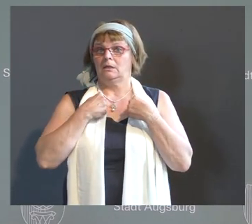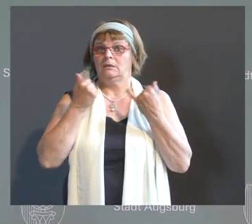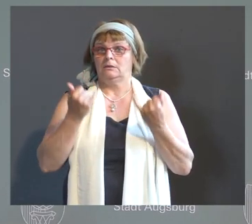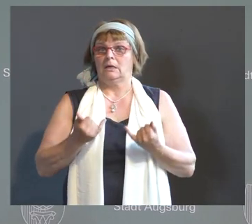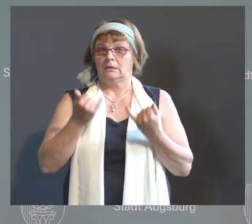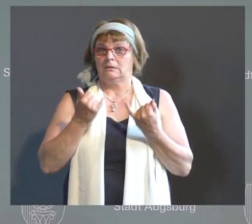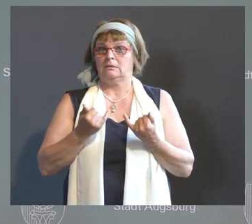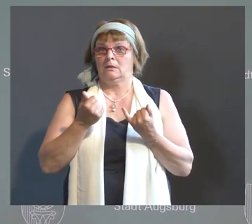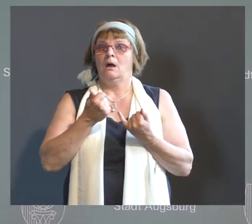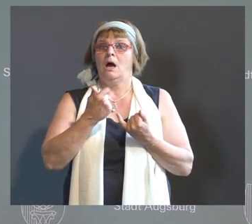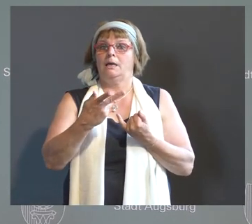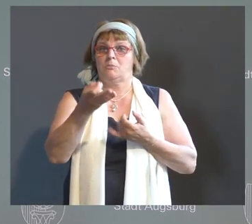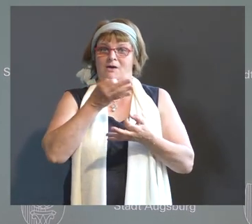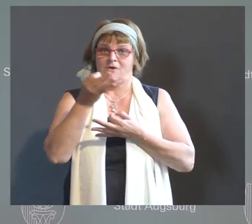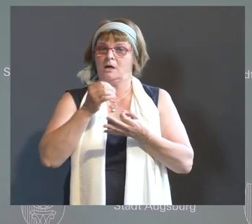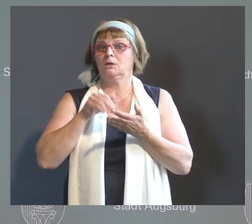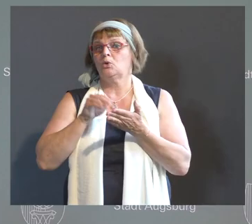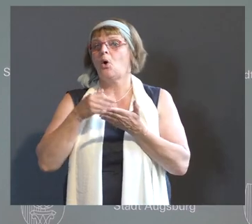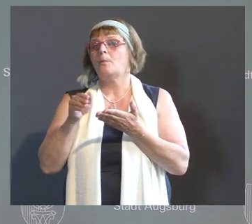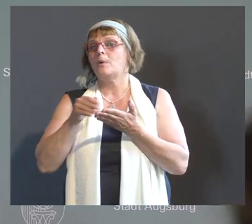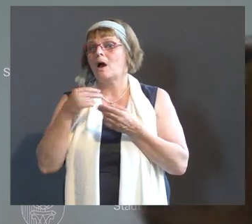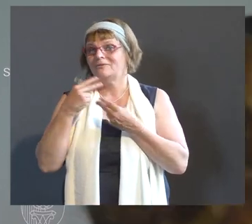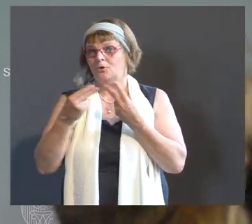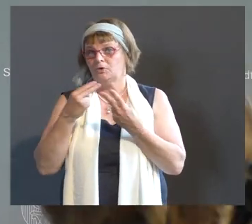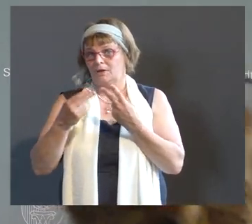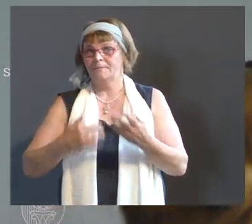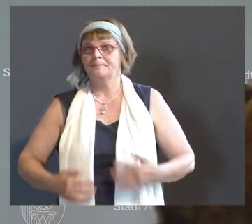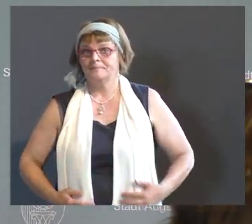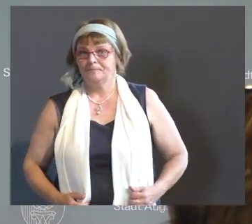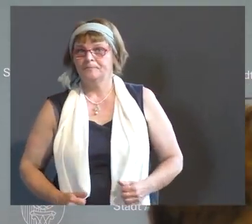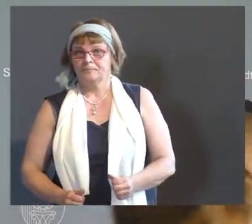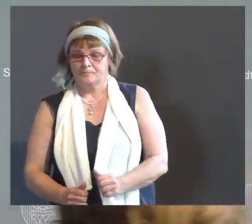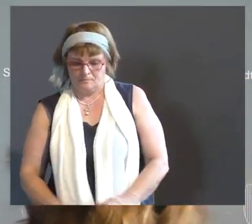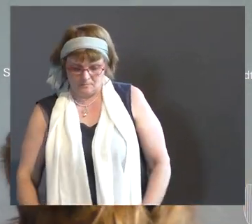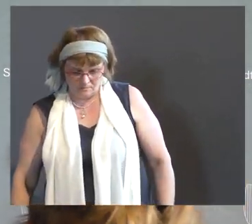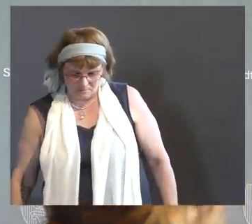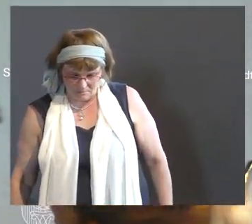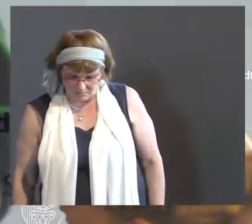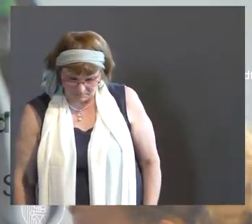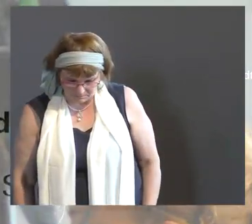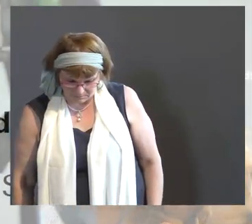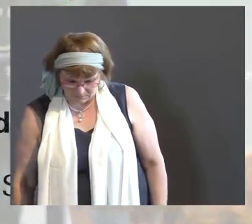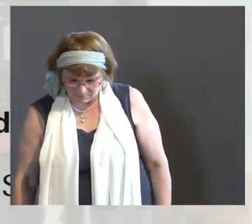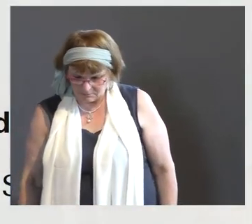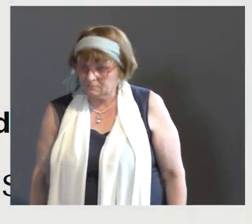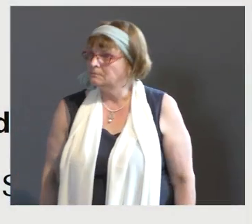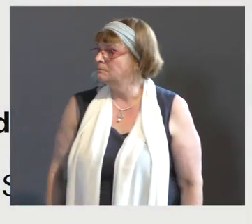O-Töne zur Verfügung. Hallo.